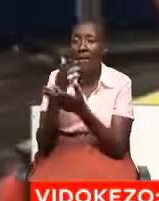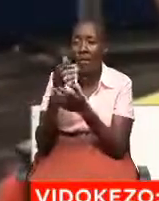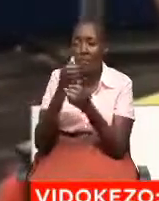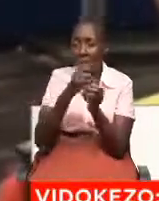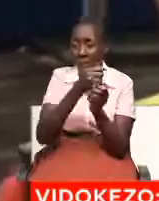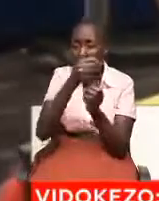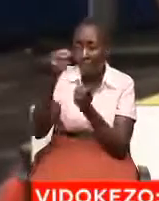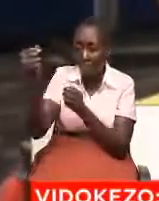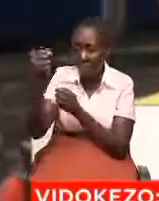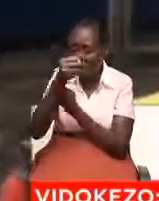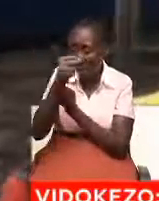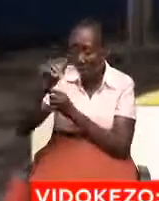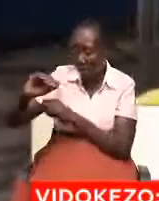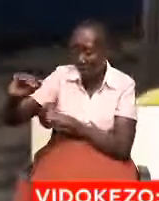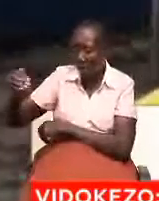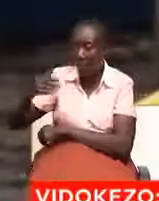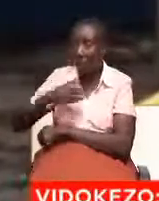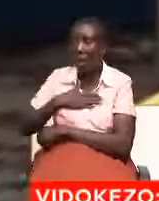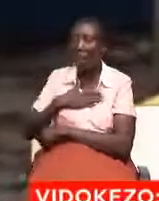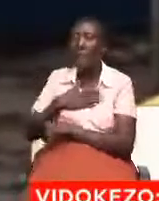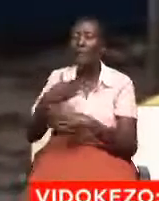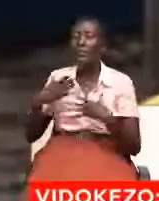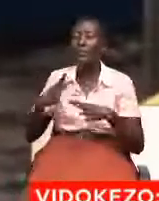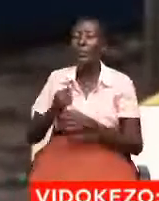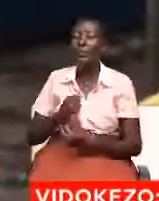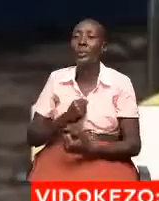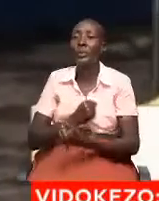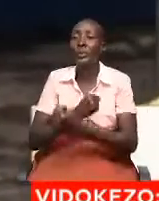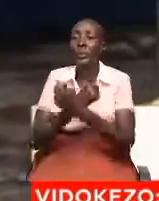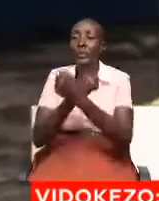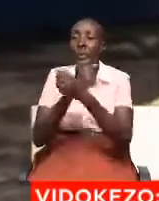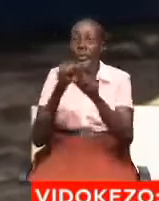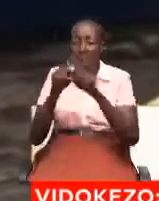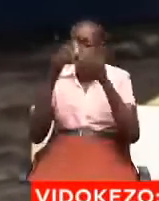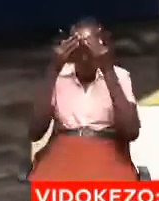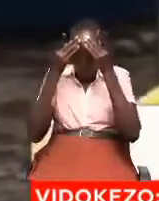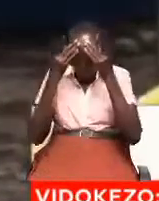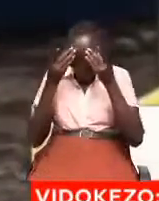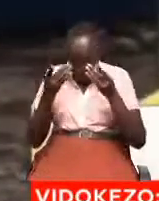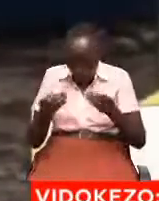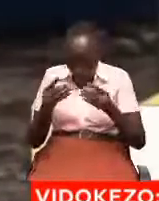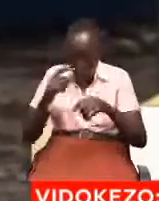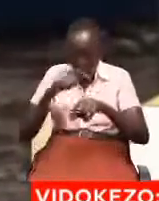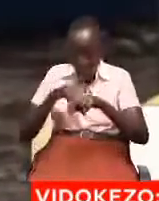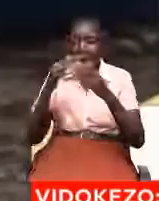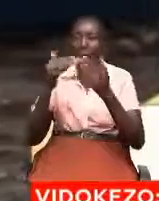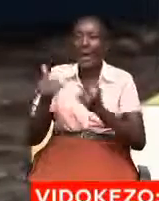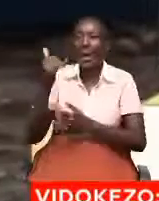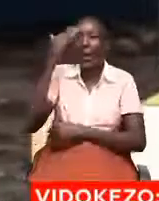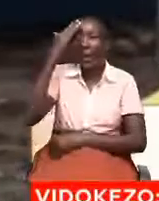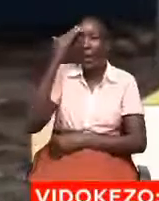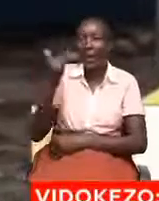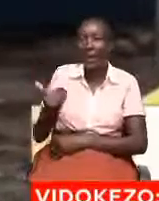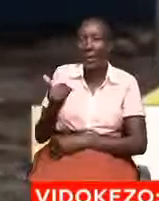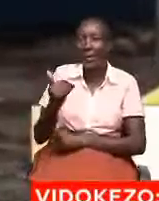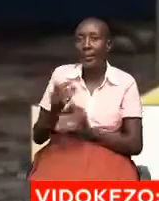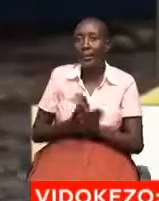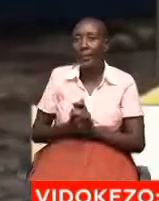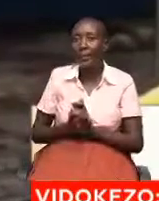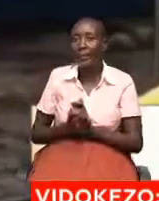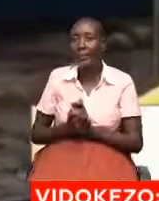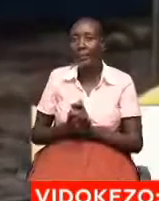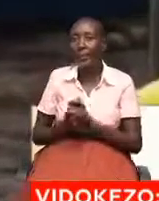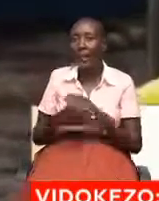so that we make our residents safe. And we have decided to do this exercise at this time because most